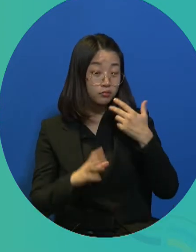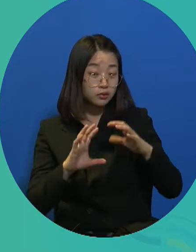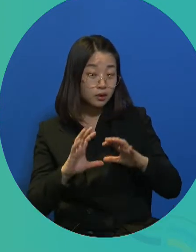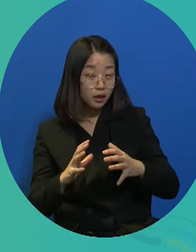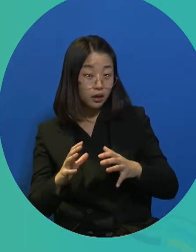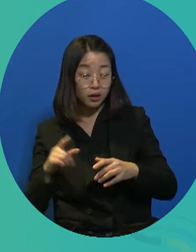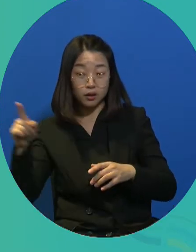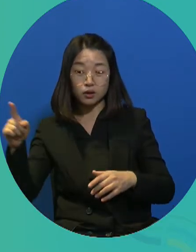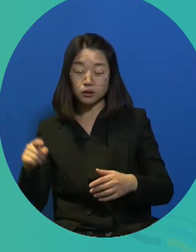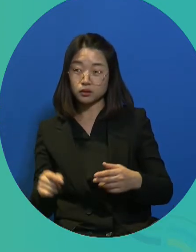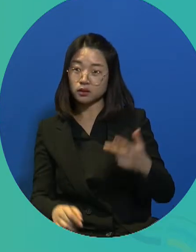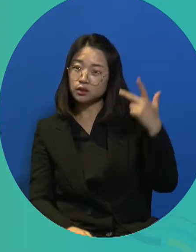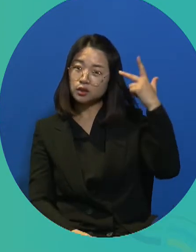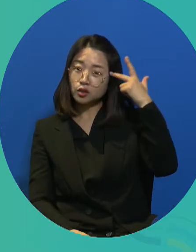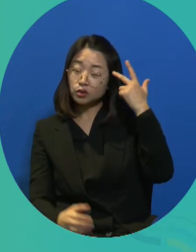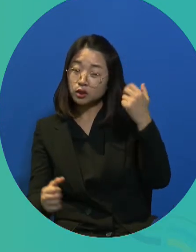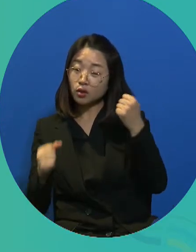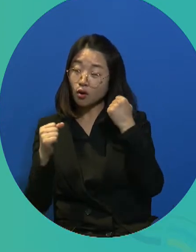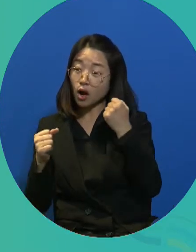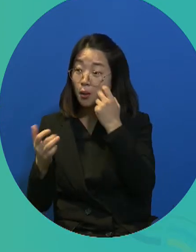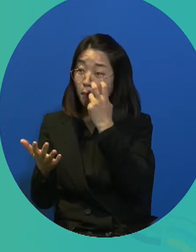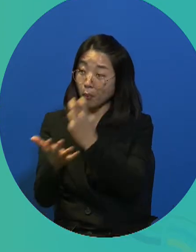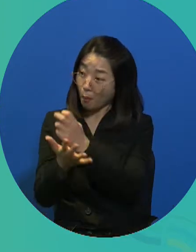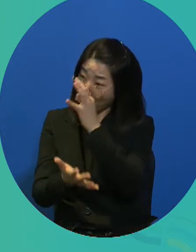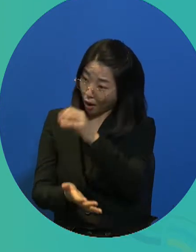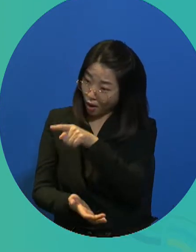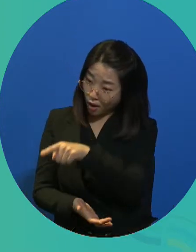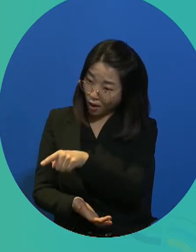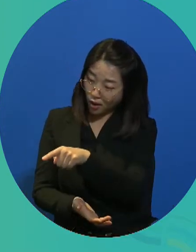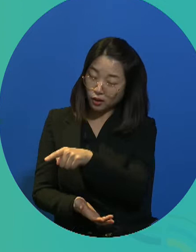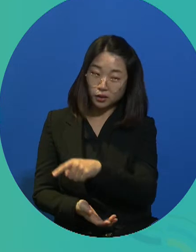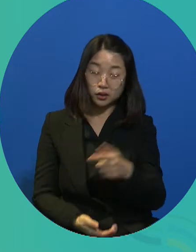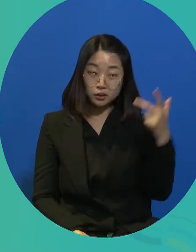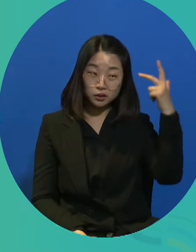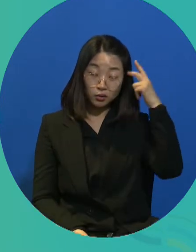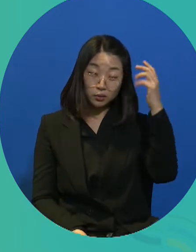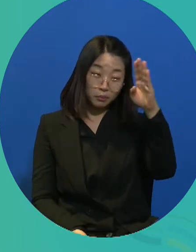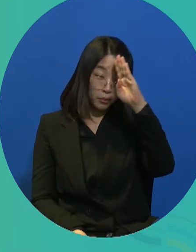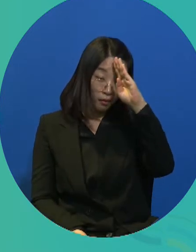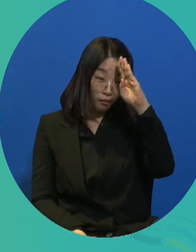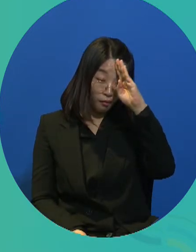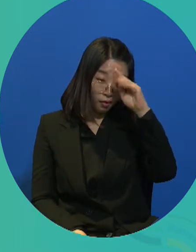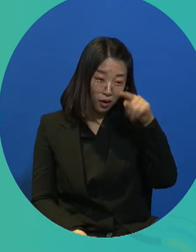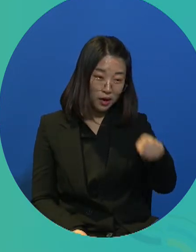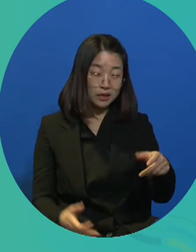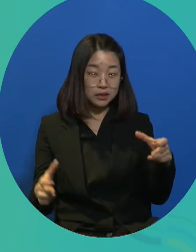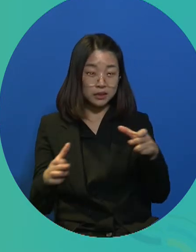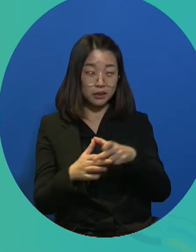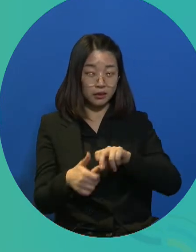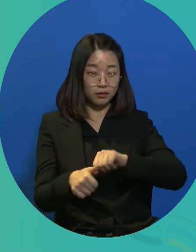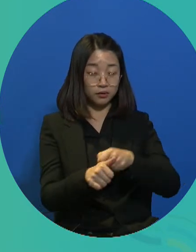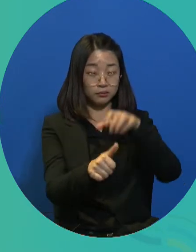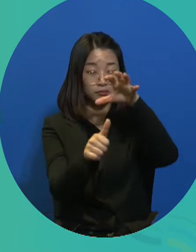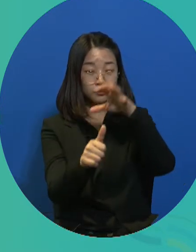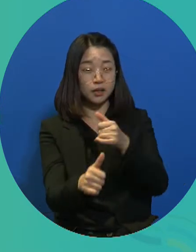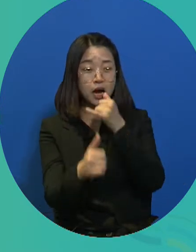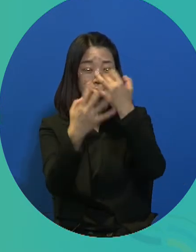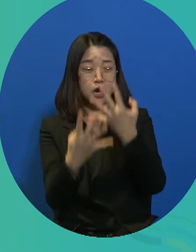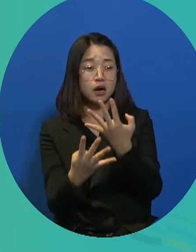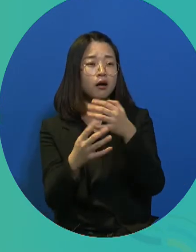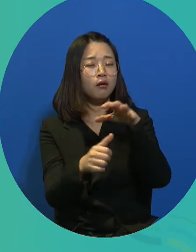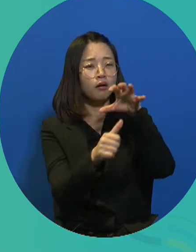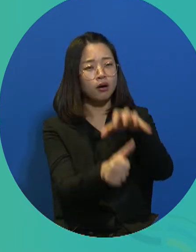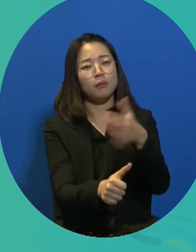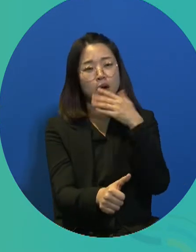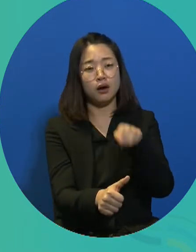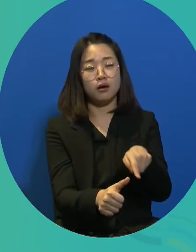나라에서는 정신건강법이 있는데, 이 정신건강법상 정신병동에 이제 장애인을 강제 입원시키는 것이 여전히